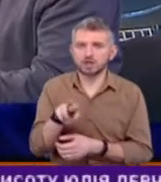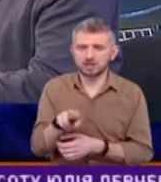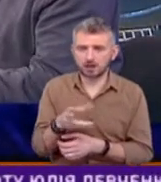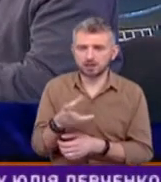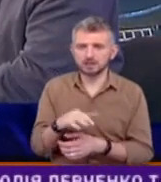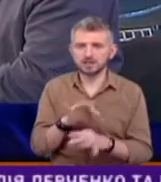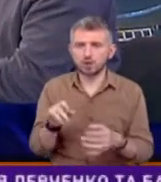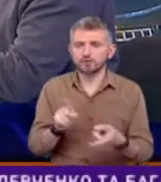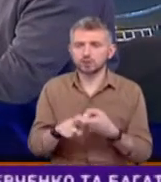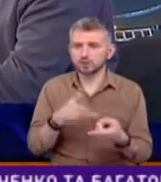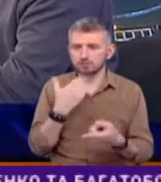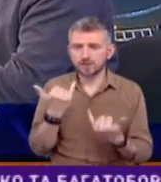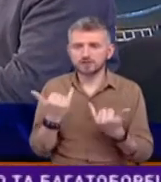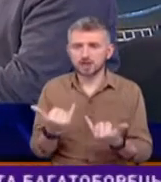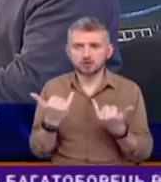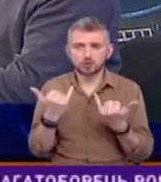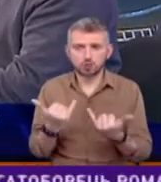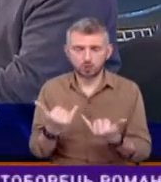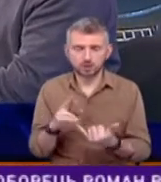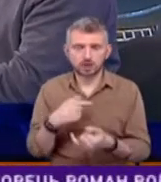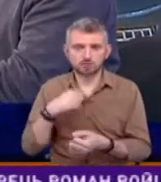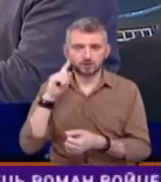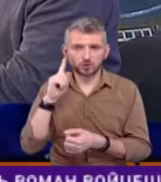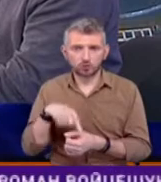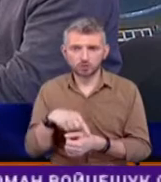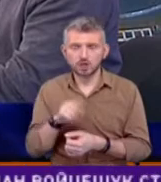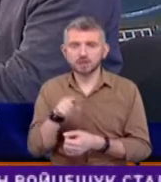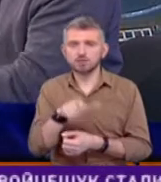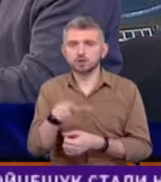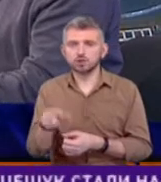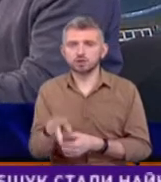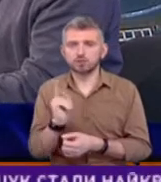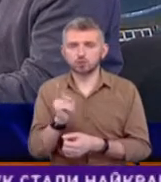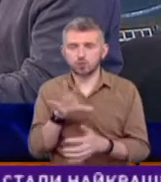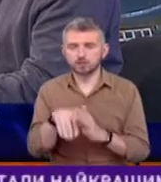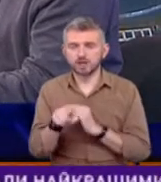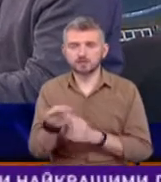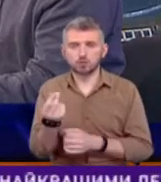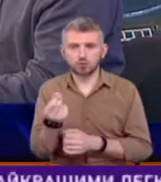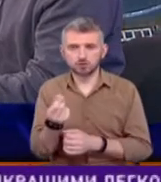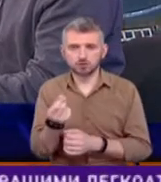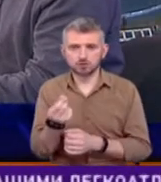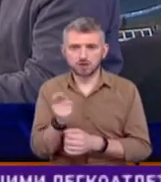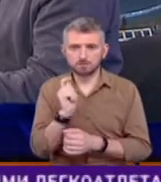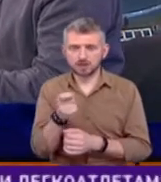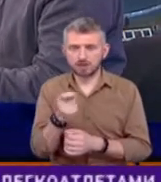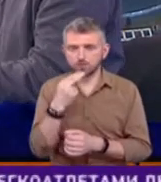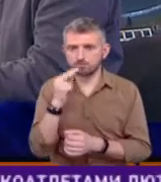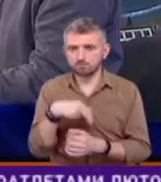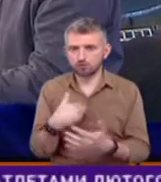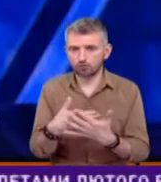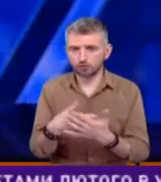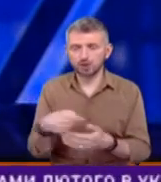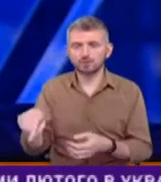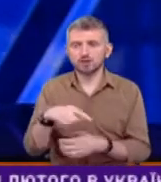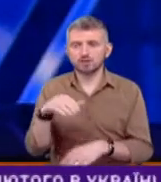зв'язку немає. І зараз, вже на сьогодні, наскільки мені відомо, тим людям, які вклали ці гроші, пред'явлено підозру. І фактично